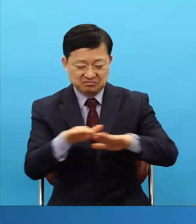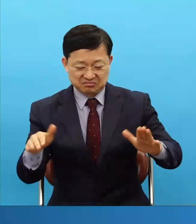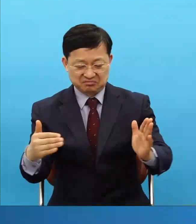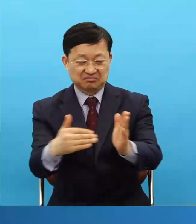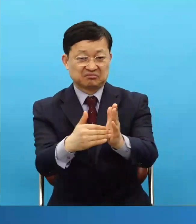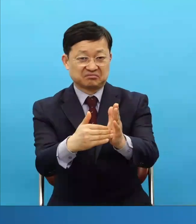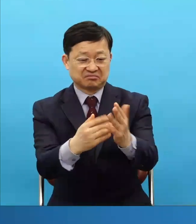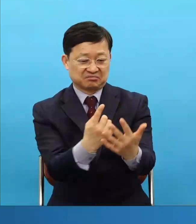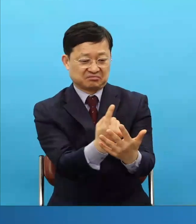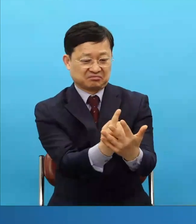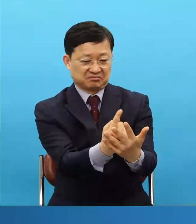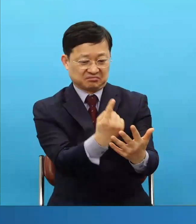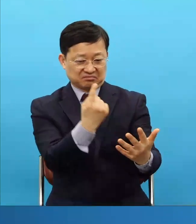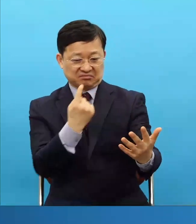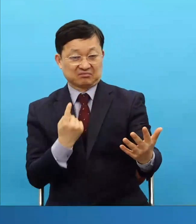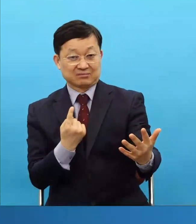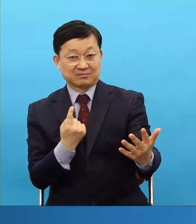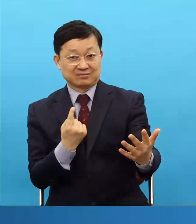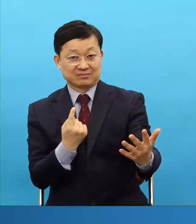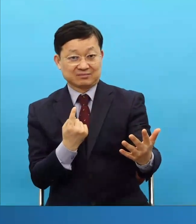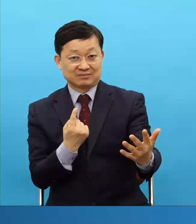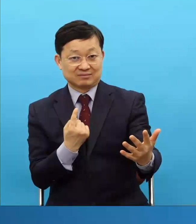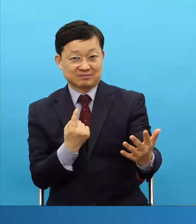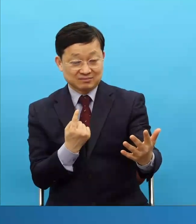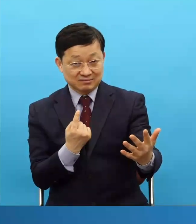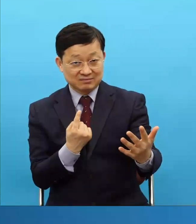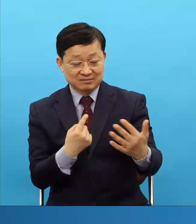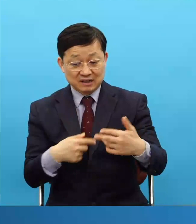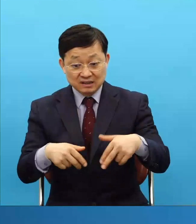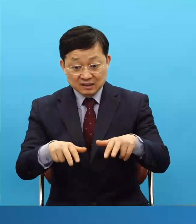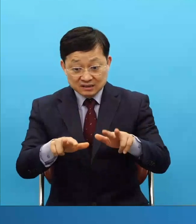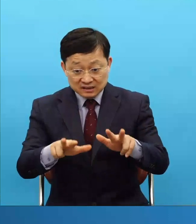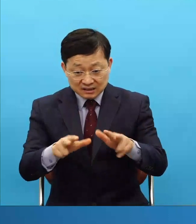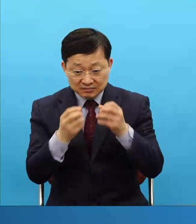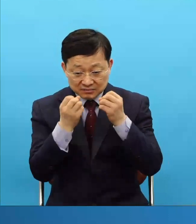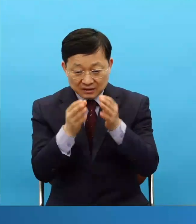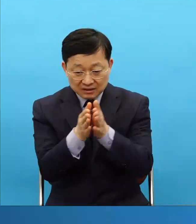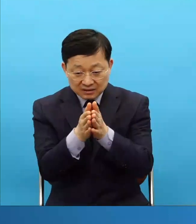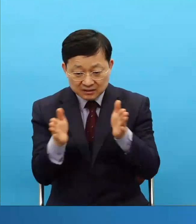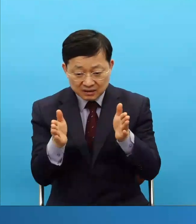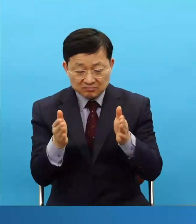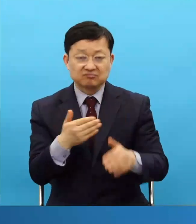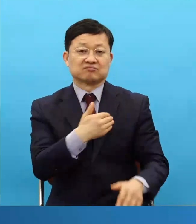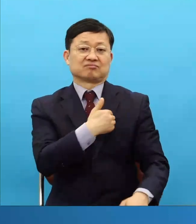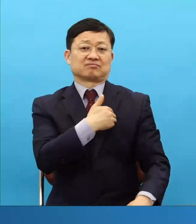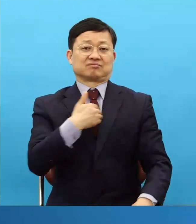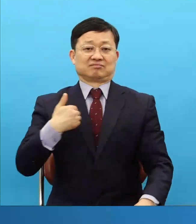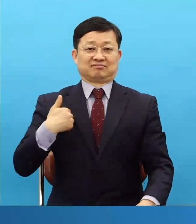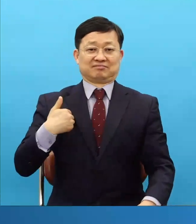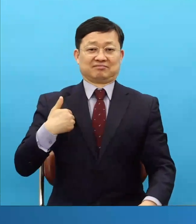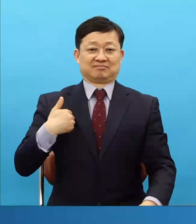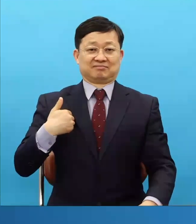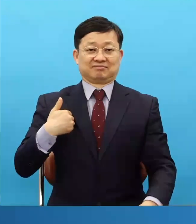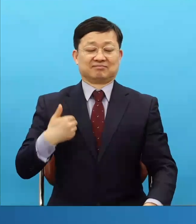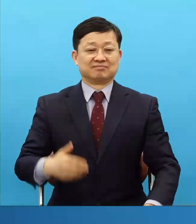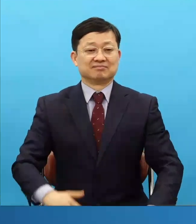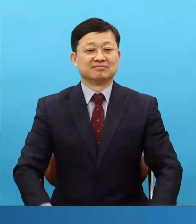the background of Satan, hell, and of sin. 그러면 지금 있는 게 시작입니다. Then where you are right now, that is the